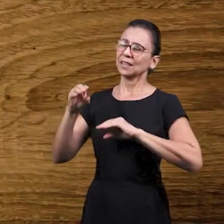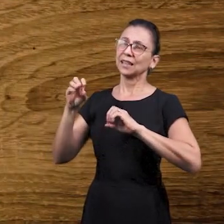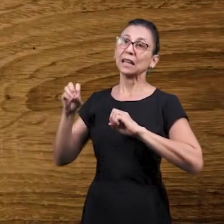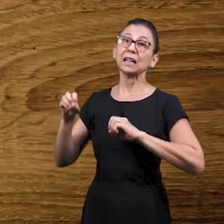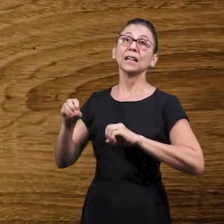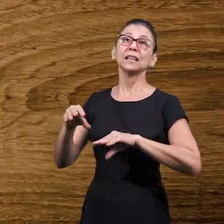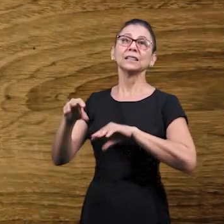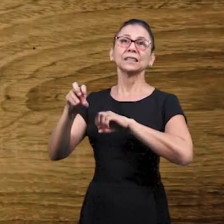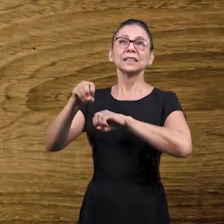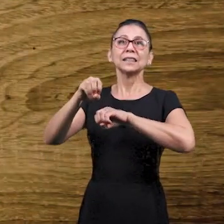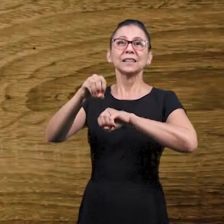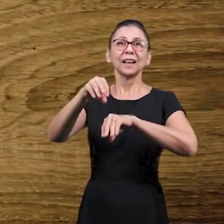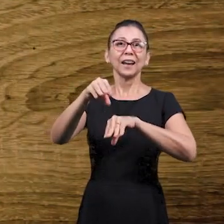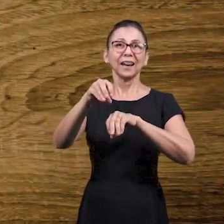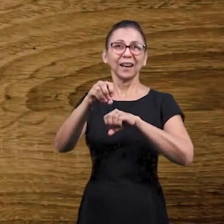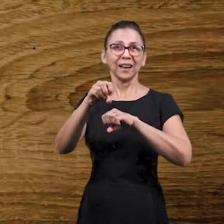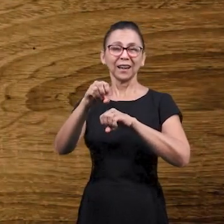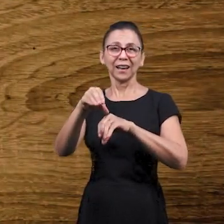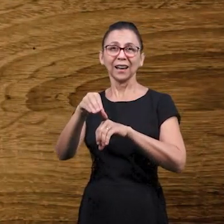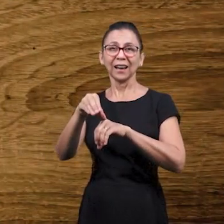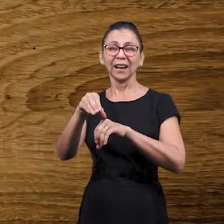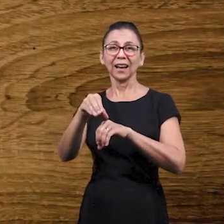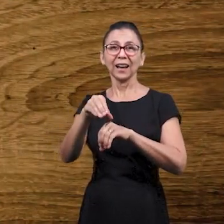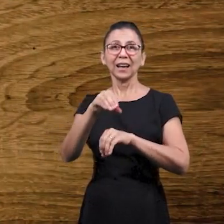И силой научи нас